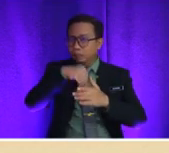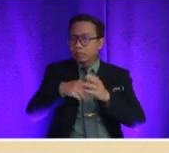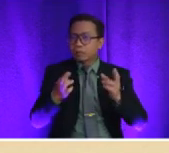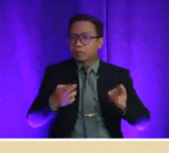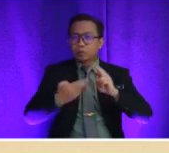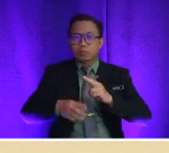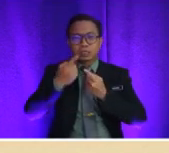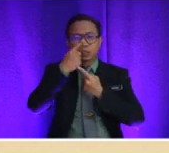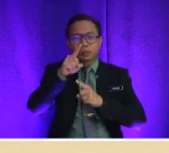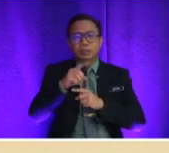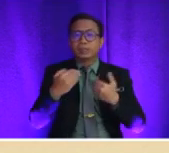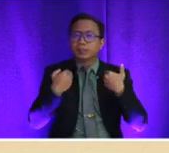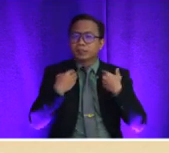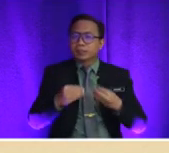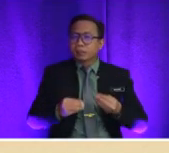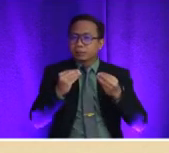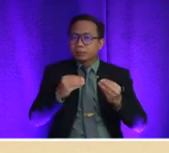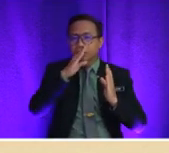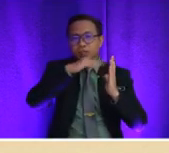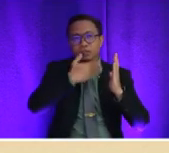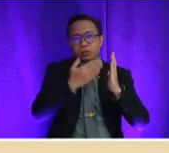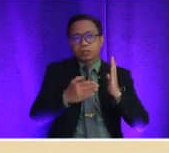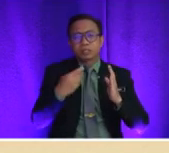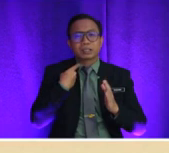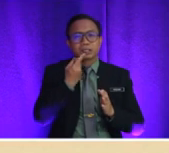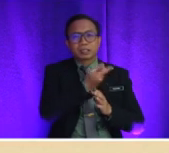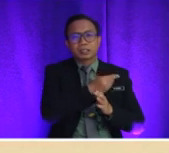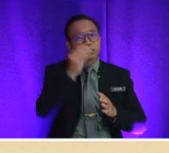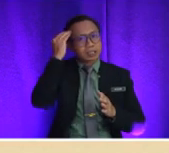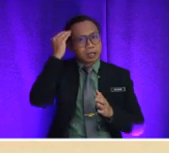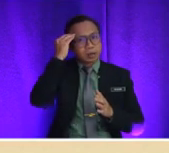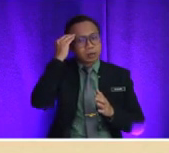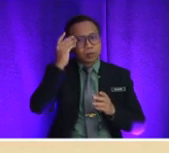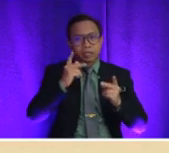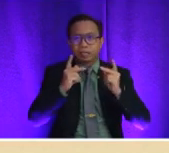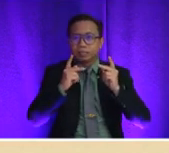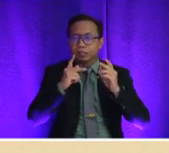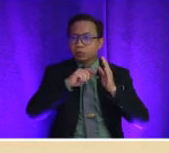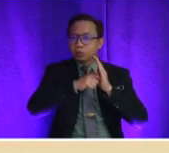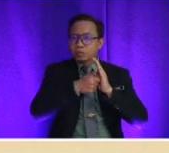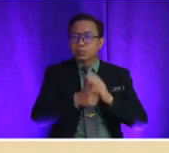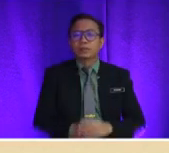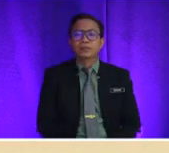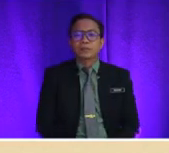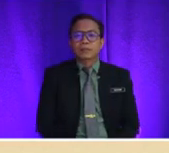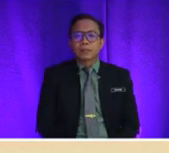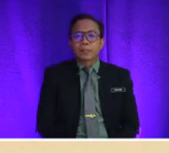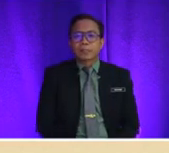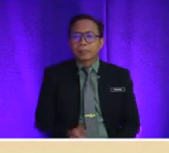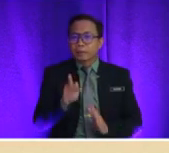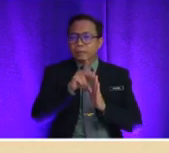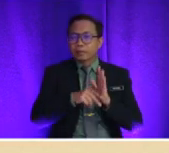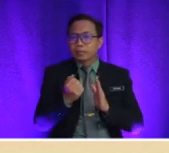jawaban baik dia dibagi jadwal ya Bagi jadwal maka kita kena tahu dahulu kata kunci dia baik kata kunci dia adalah